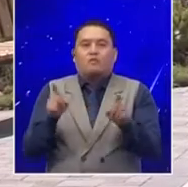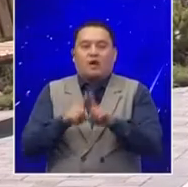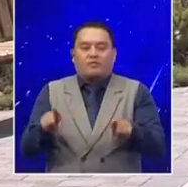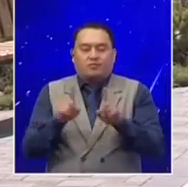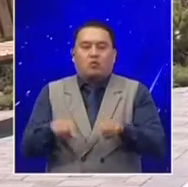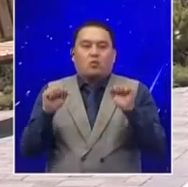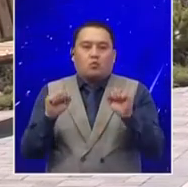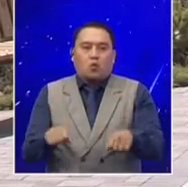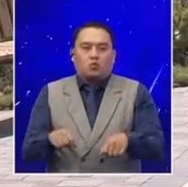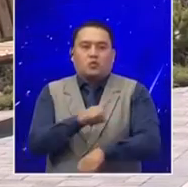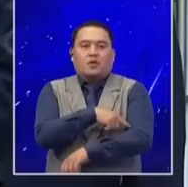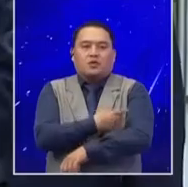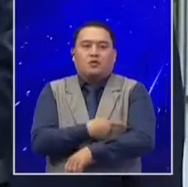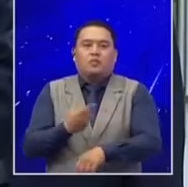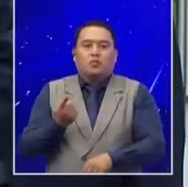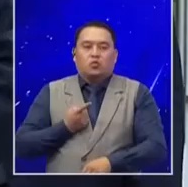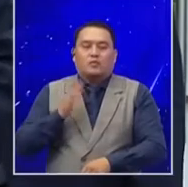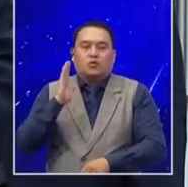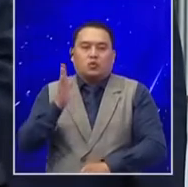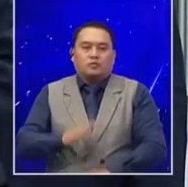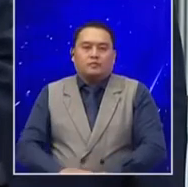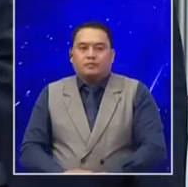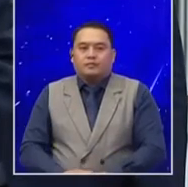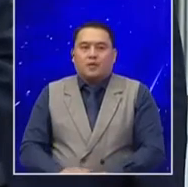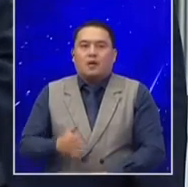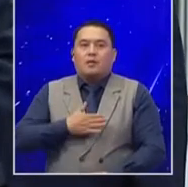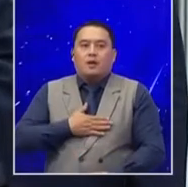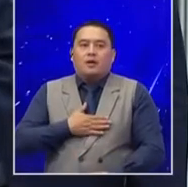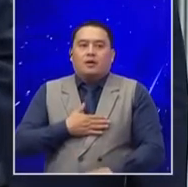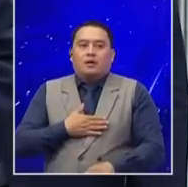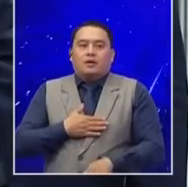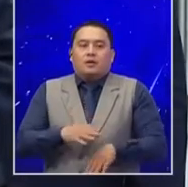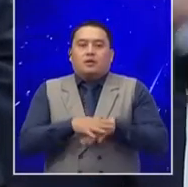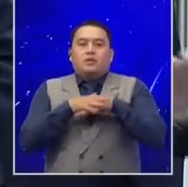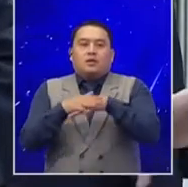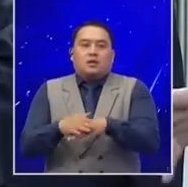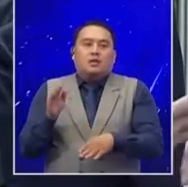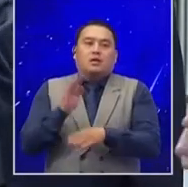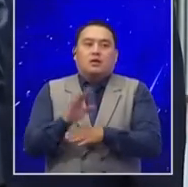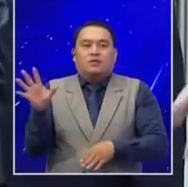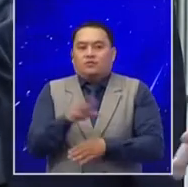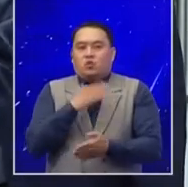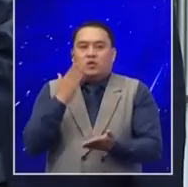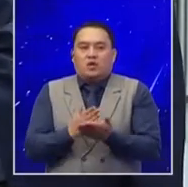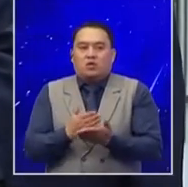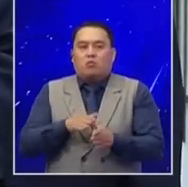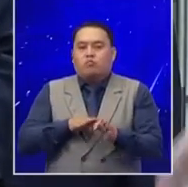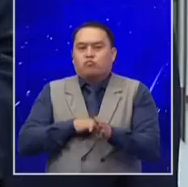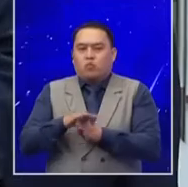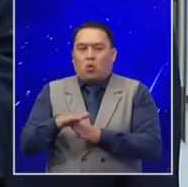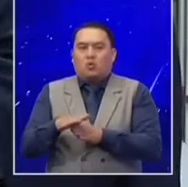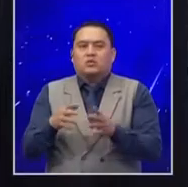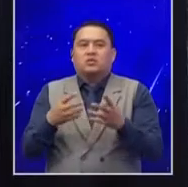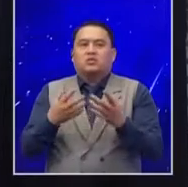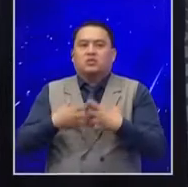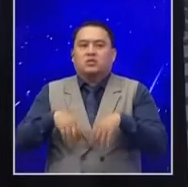которую ожидают медики. А на вторую волну только мы 7 с лишним миллиардов тенге выйдем. Здесь все есть. Полностью это